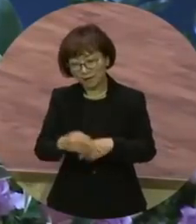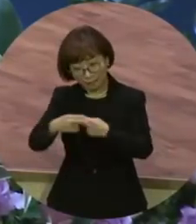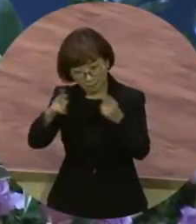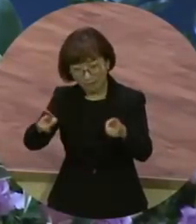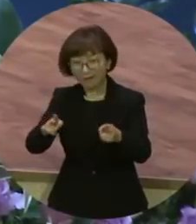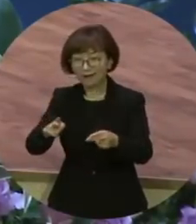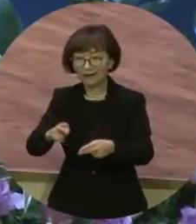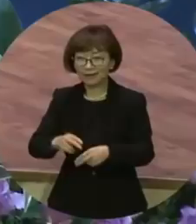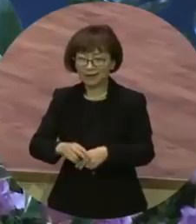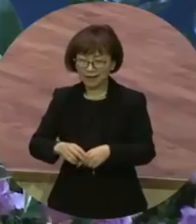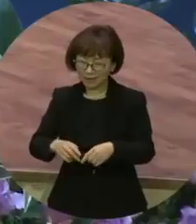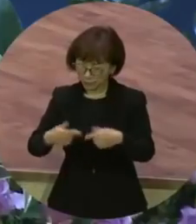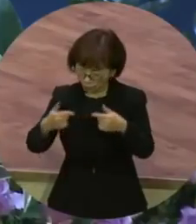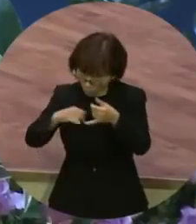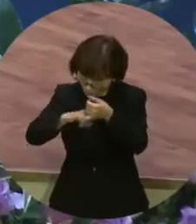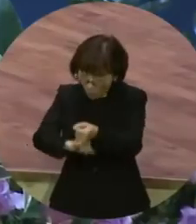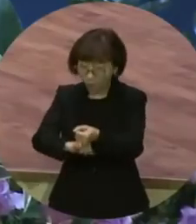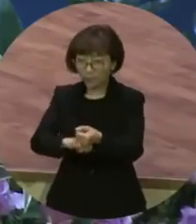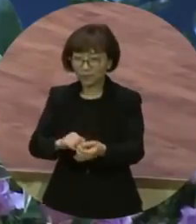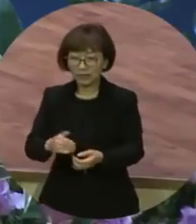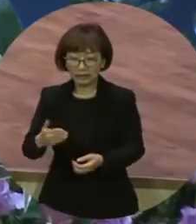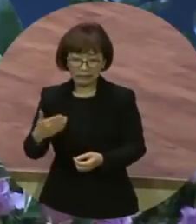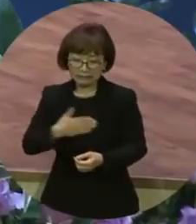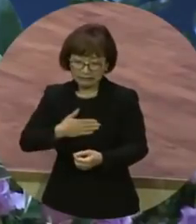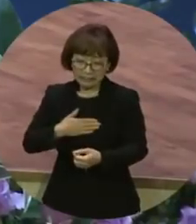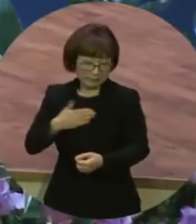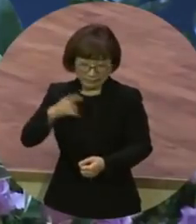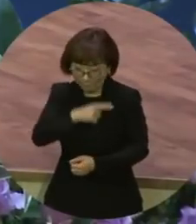그래서 무조건 가셔야 돼요.